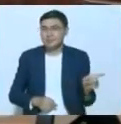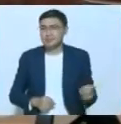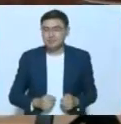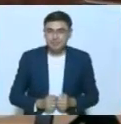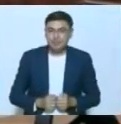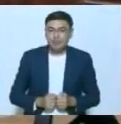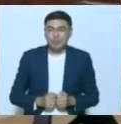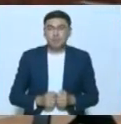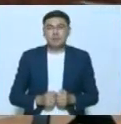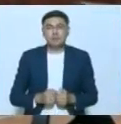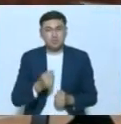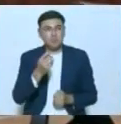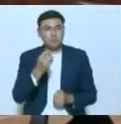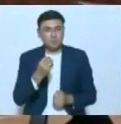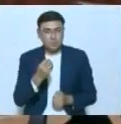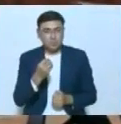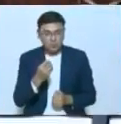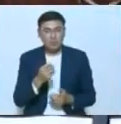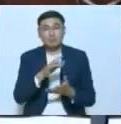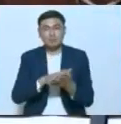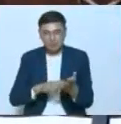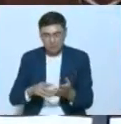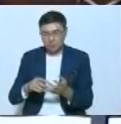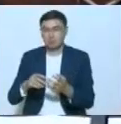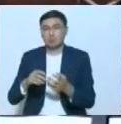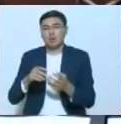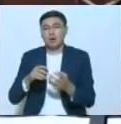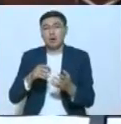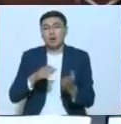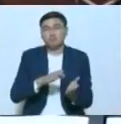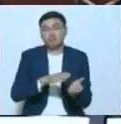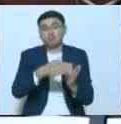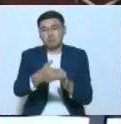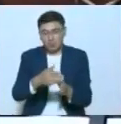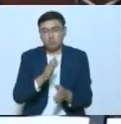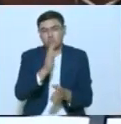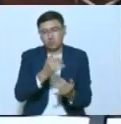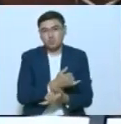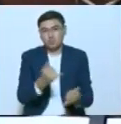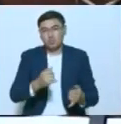мөлшерін беріп алу керек, қалғанын күресіп жатамыз. Ең бірінші халық, содан кейін барып өндіріс деген принцип.